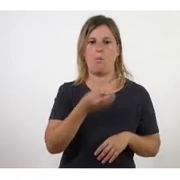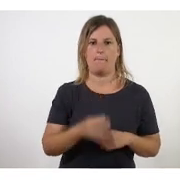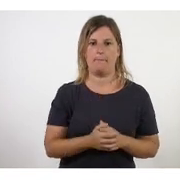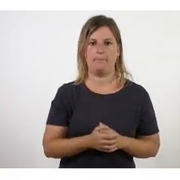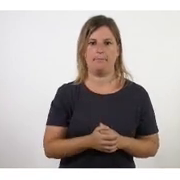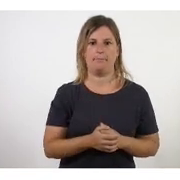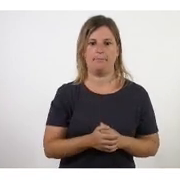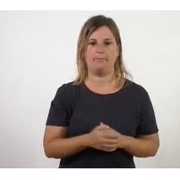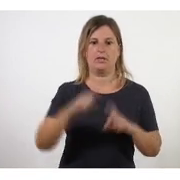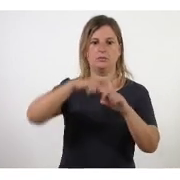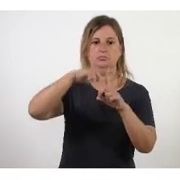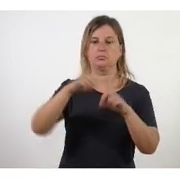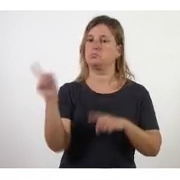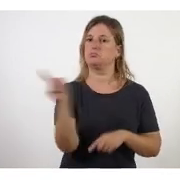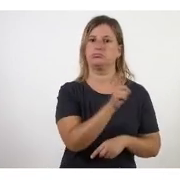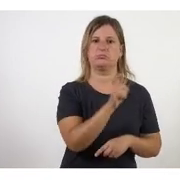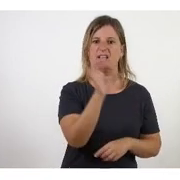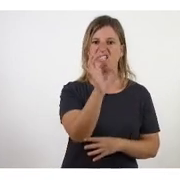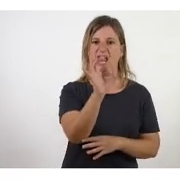Volum. Versari de l'agenda. I el baixo al zero.